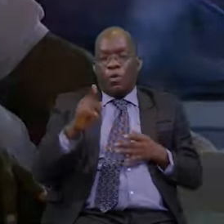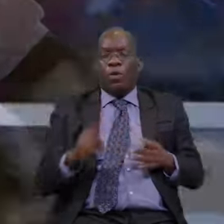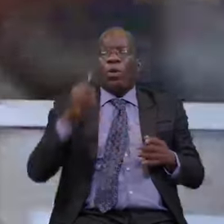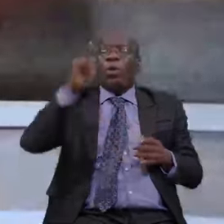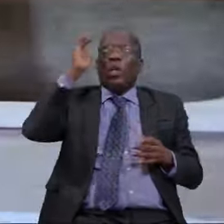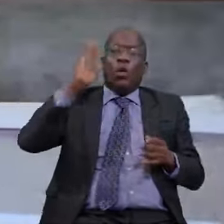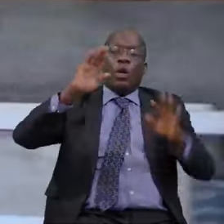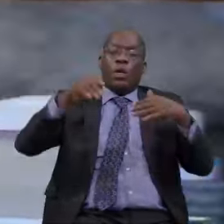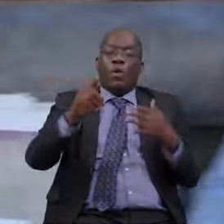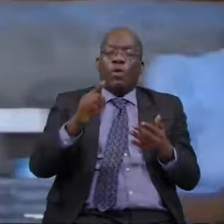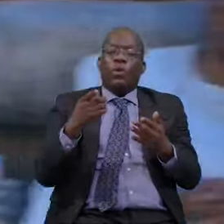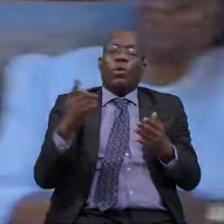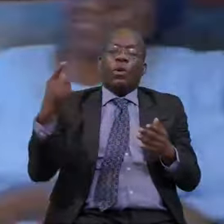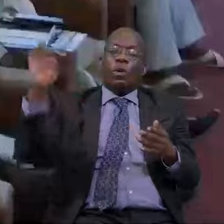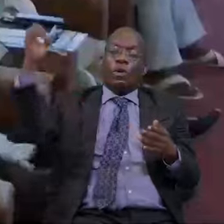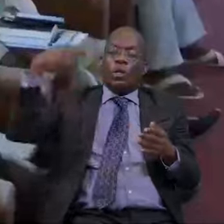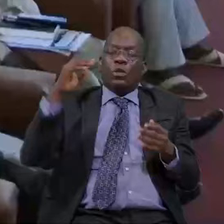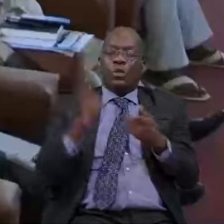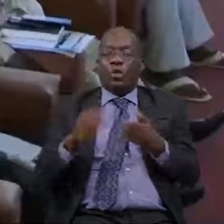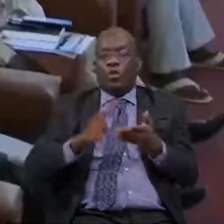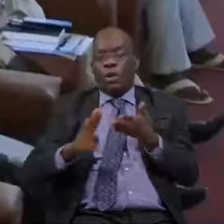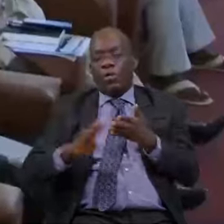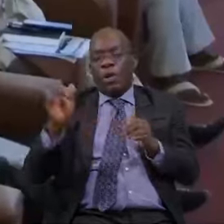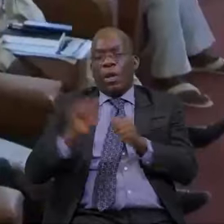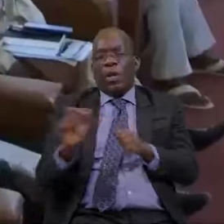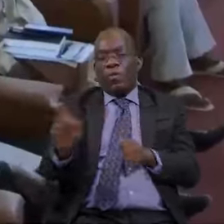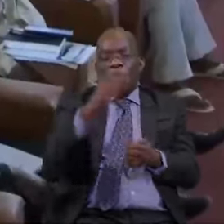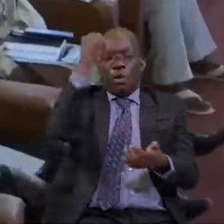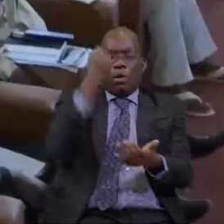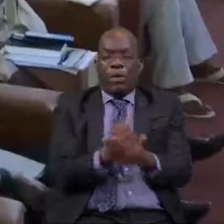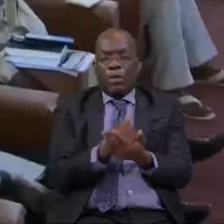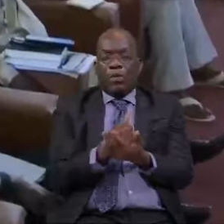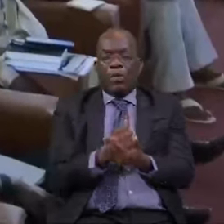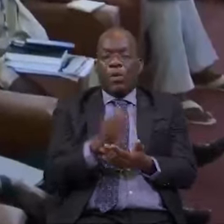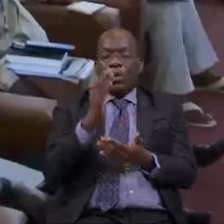donner la grâce de pardonner à tous.